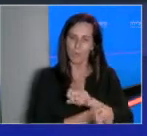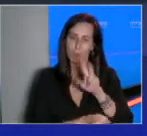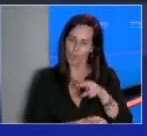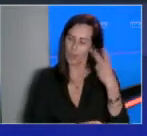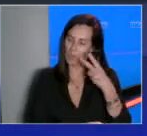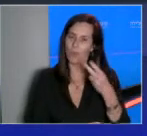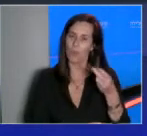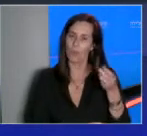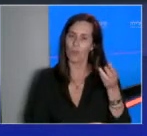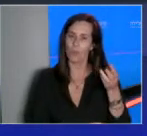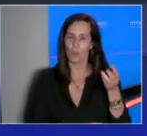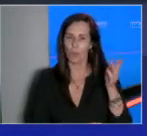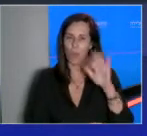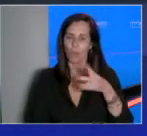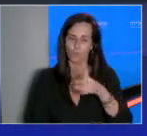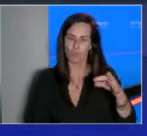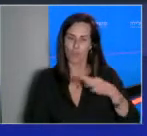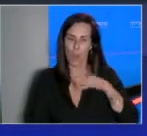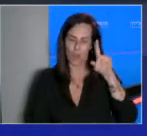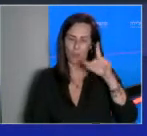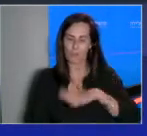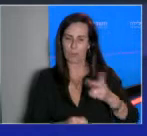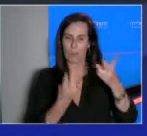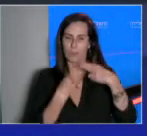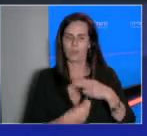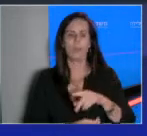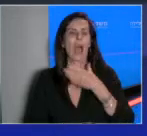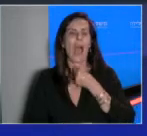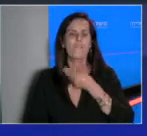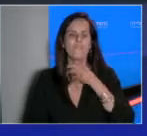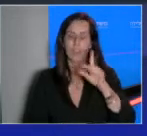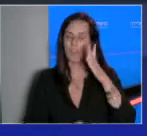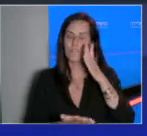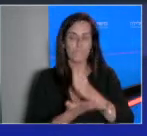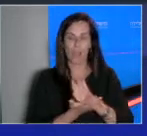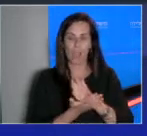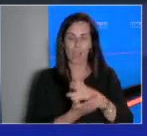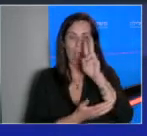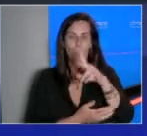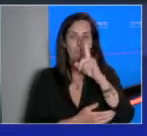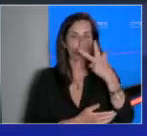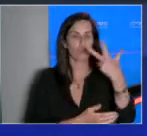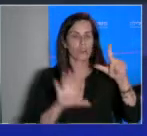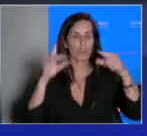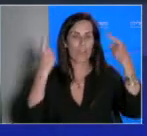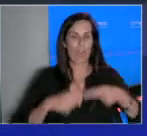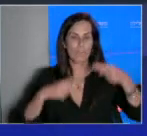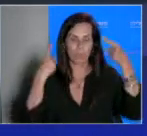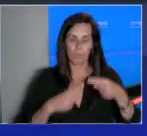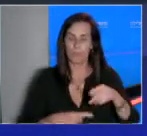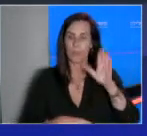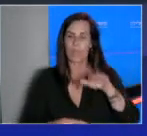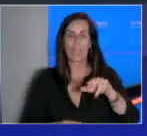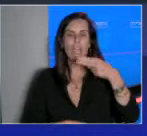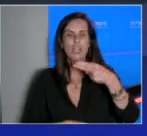לנו כמובן עוד חללים שלנו שאנחנו רוצים להחזיר. אני מזכיר את אברה מנגיסטו שיושב בשבי 2137 ימים. אני מזכיר